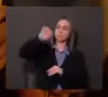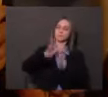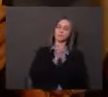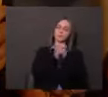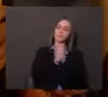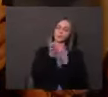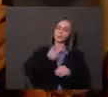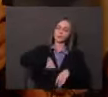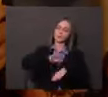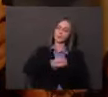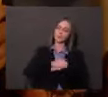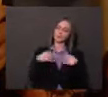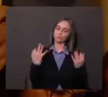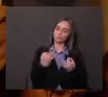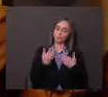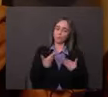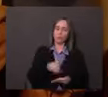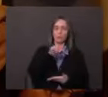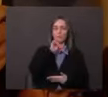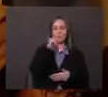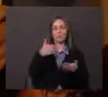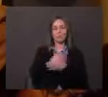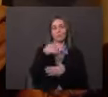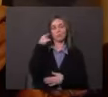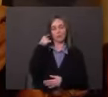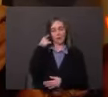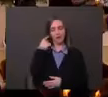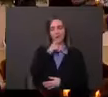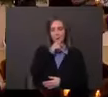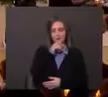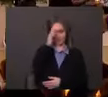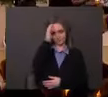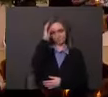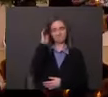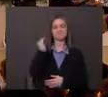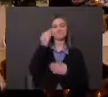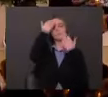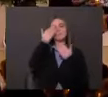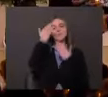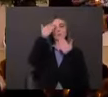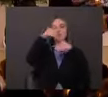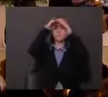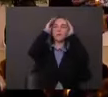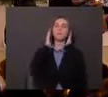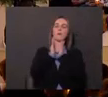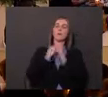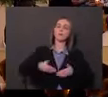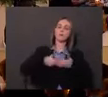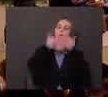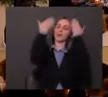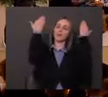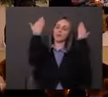pecadores, agora e na hora da nossa morte. Amém. Zdrowaś Maryjo, łaski pełna Pan z